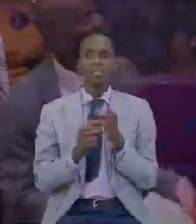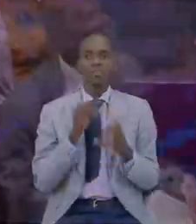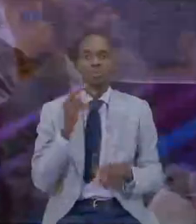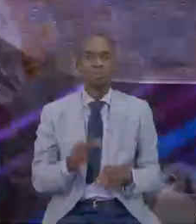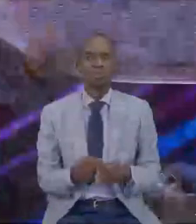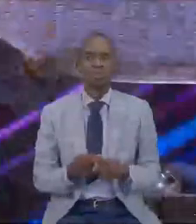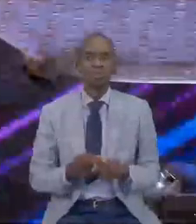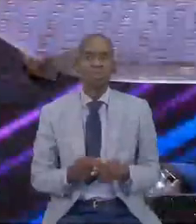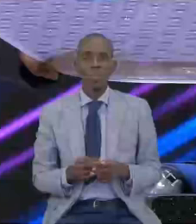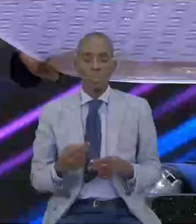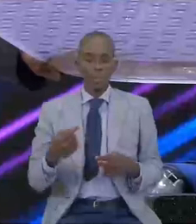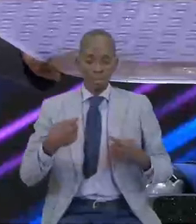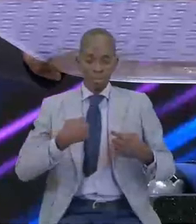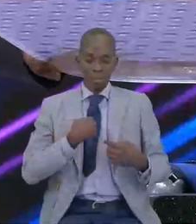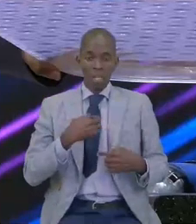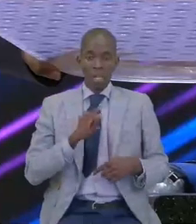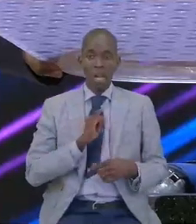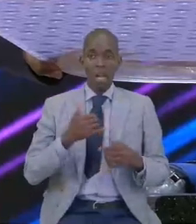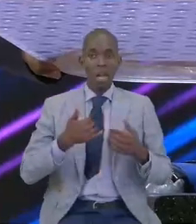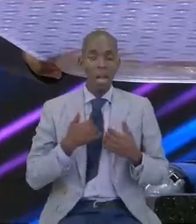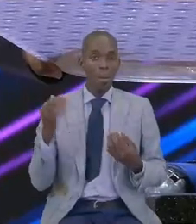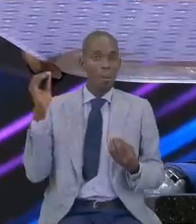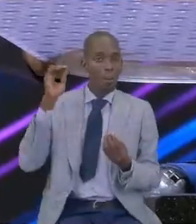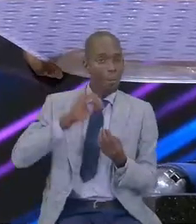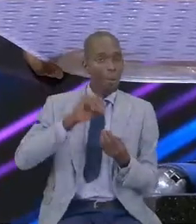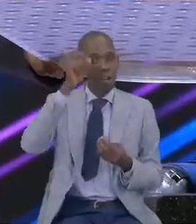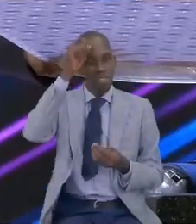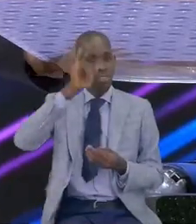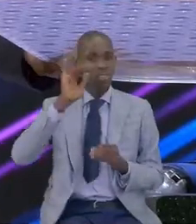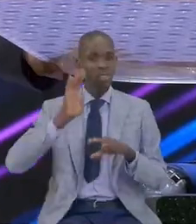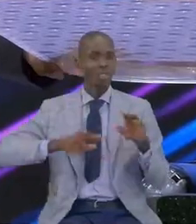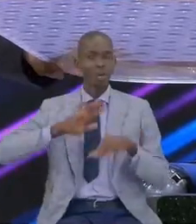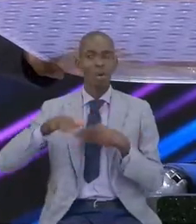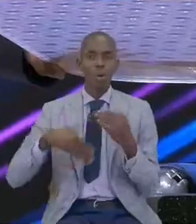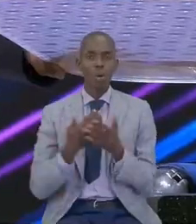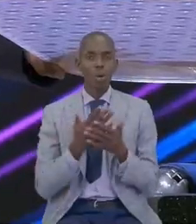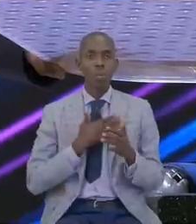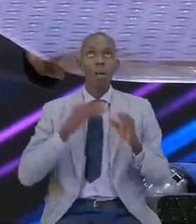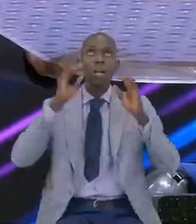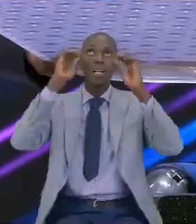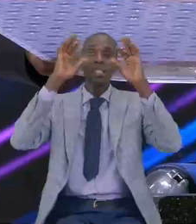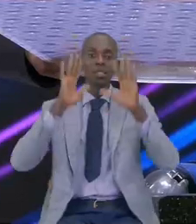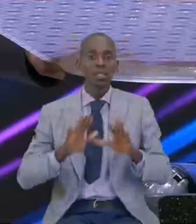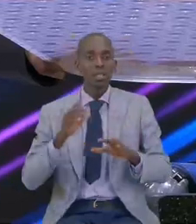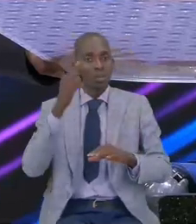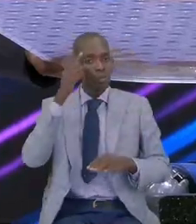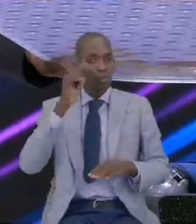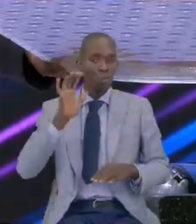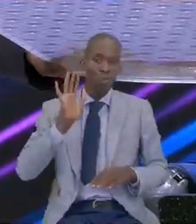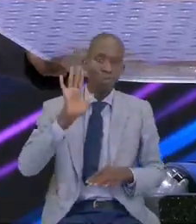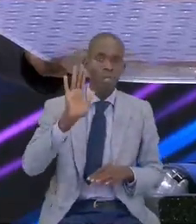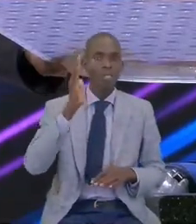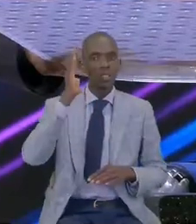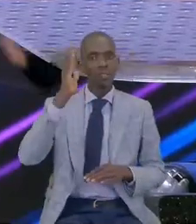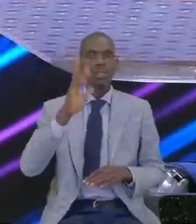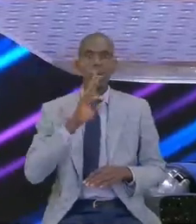Je suis plus instruit que tous mes maîtres, car tes préceptes sont l'objet de ma méditation.